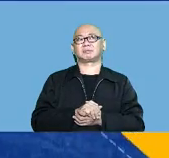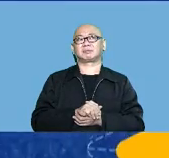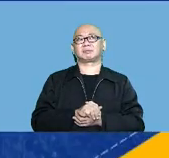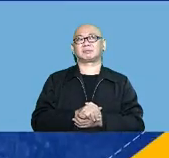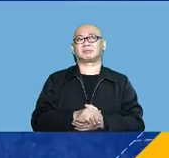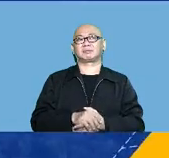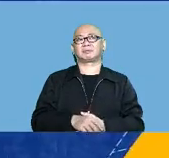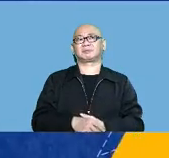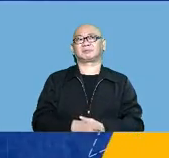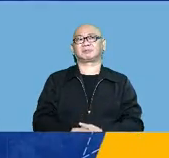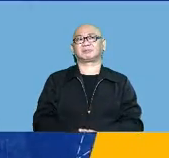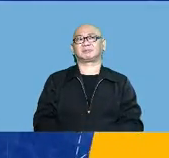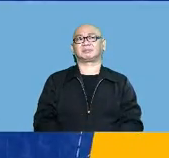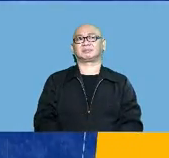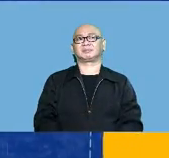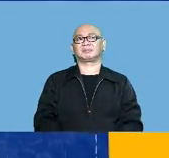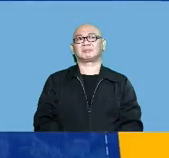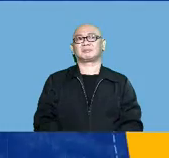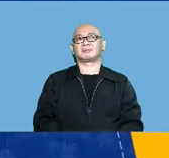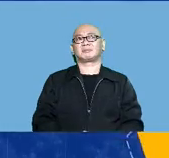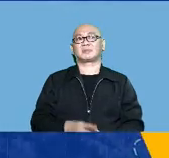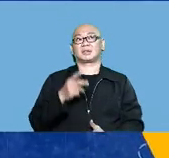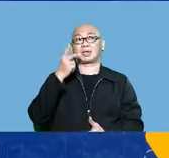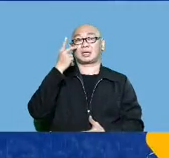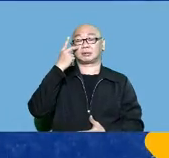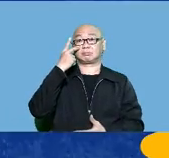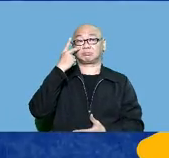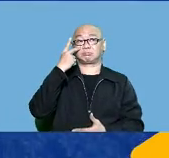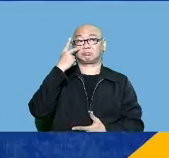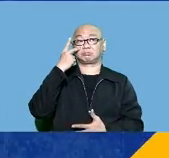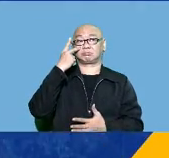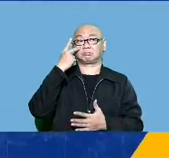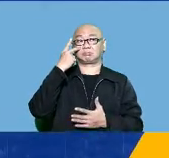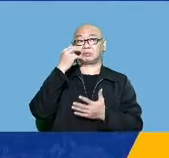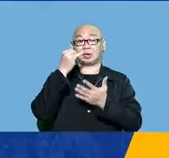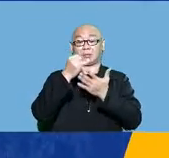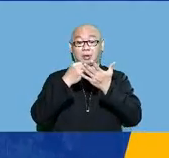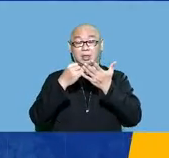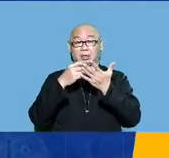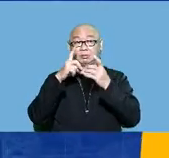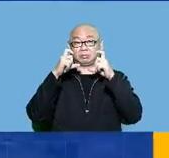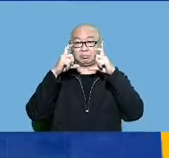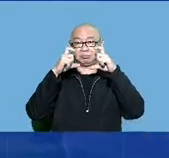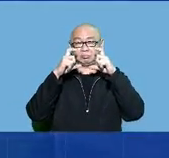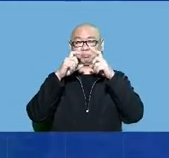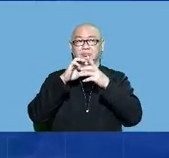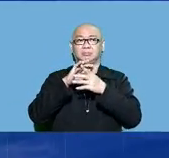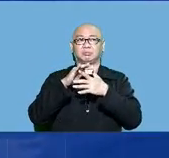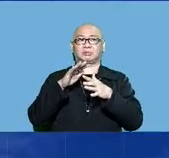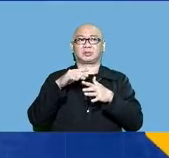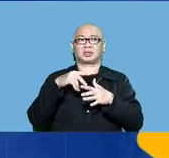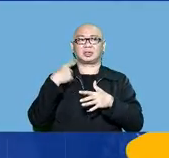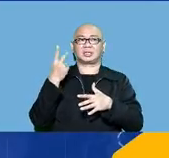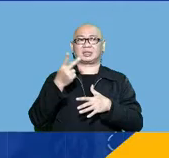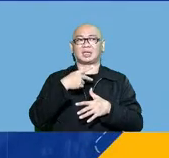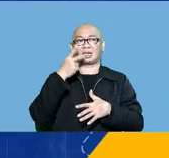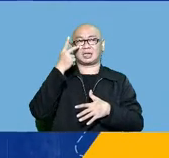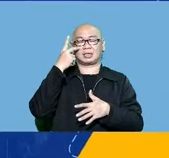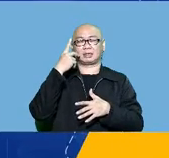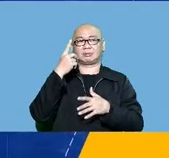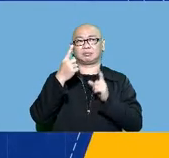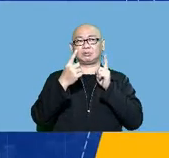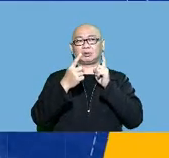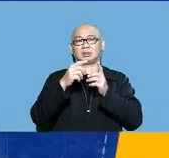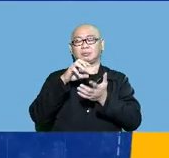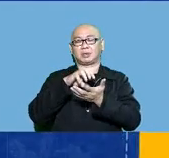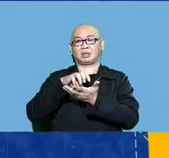Slide sebelumnya. Tampak pada gambar ini sudah sering kita lihat. Kita temukan di tempat-tempat